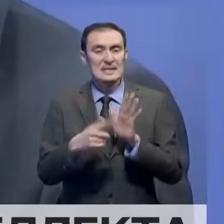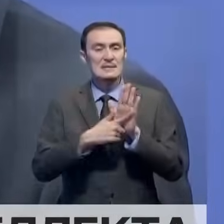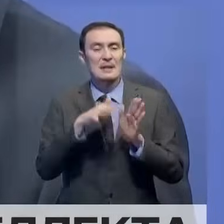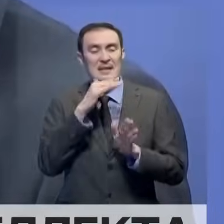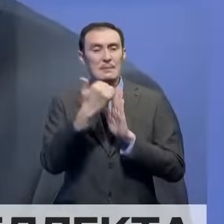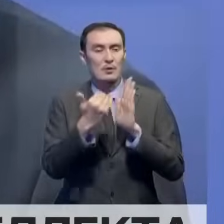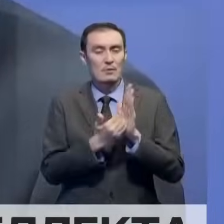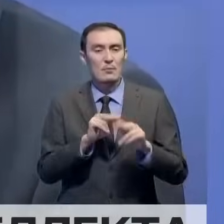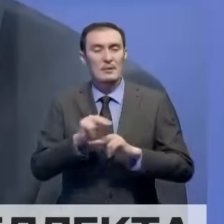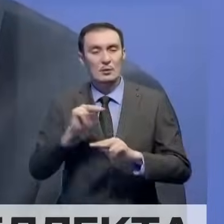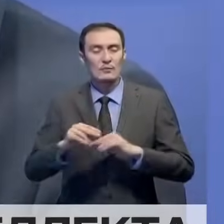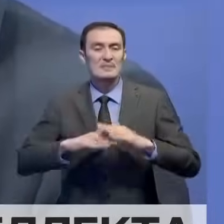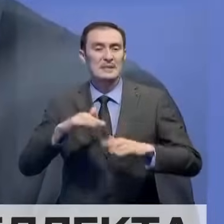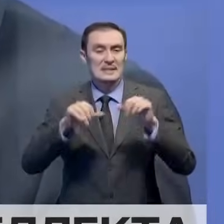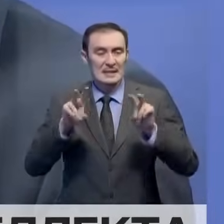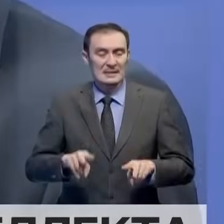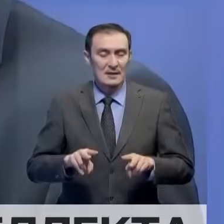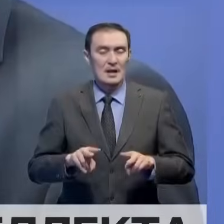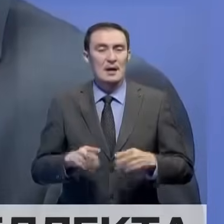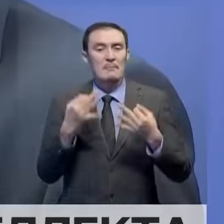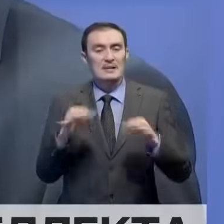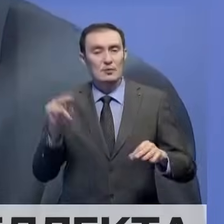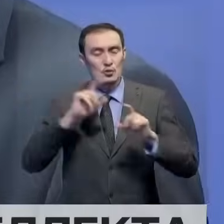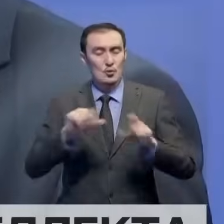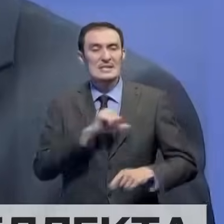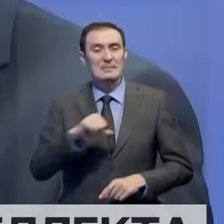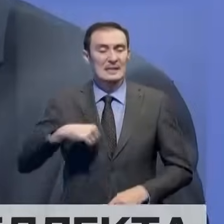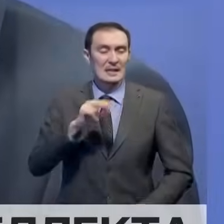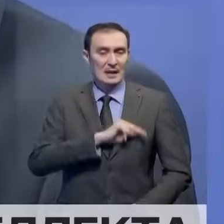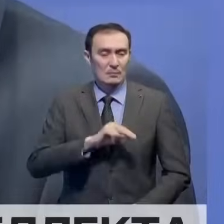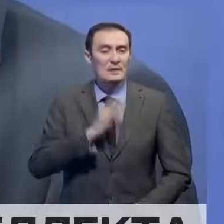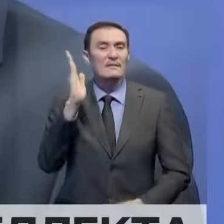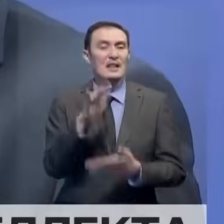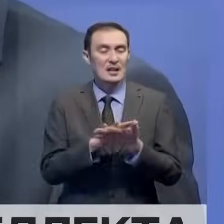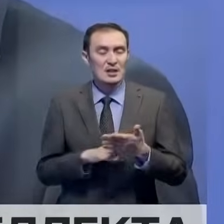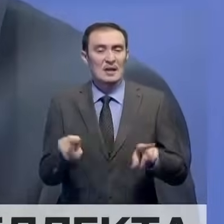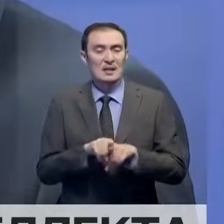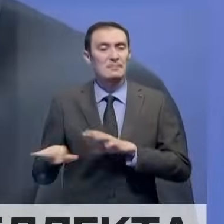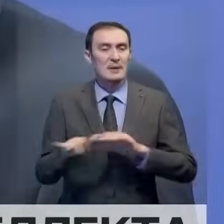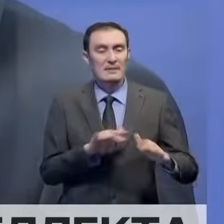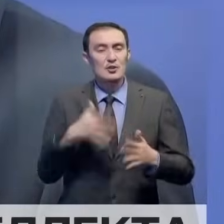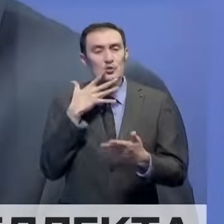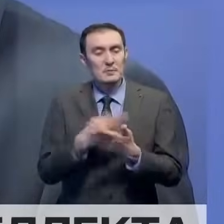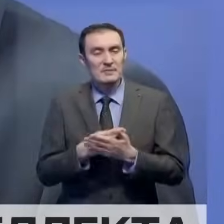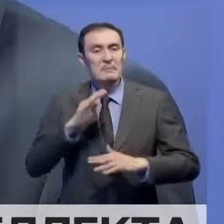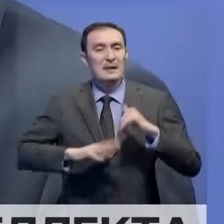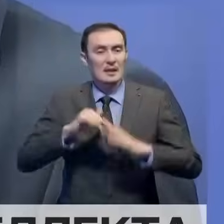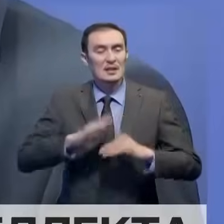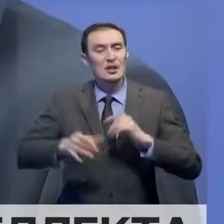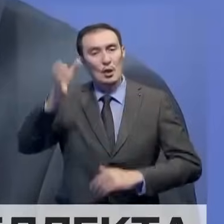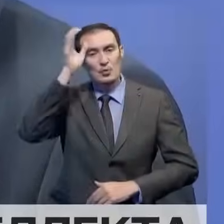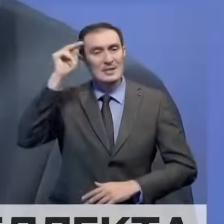программа подготовки кадров нового формата позволит школе не только самостоятельно функционировать в дальнейшем, но и проводить здесь собственные прикладные